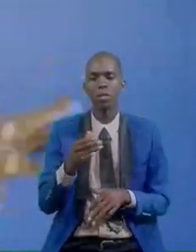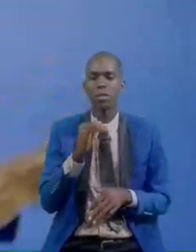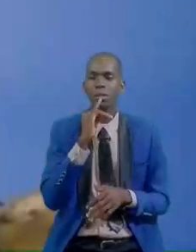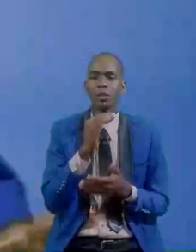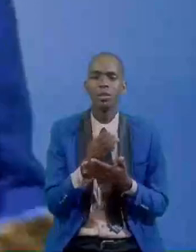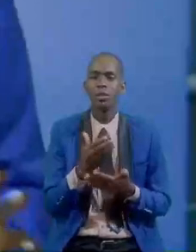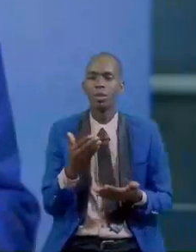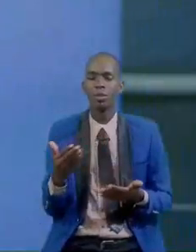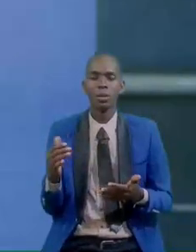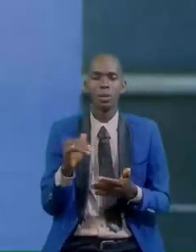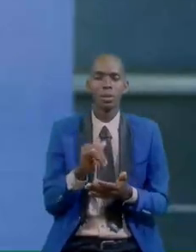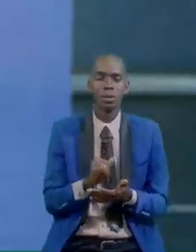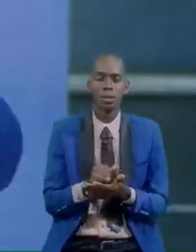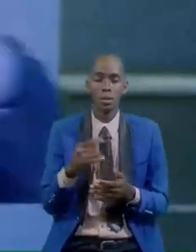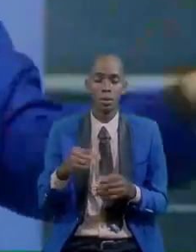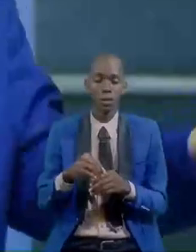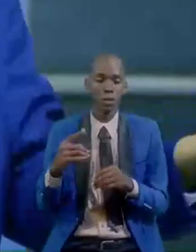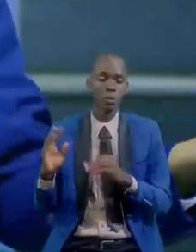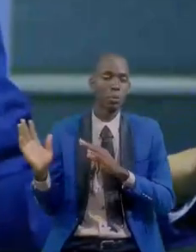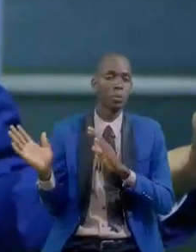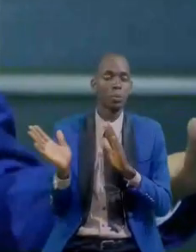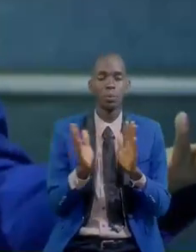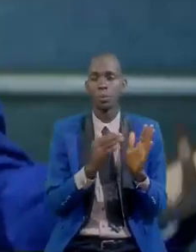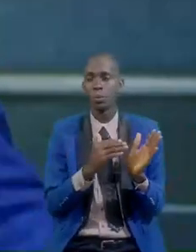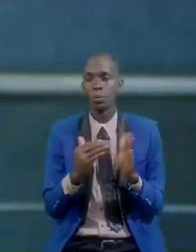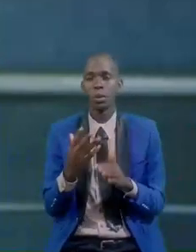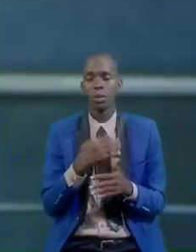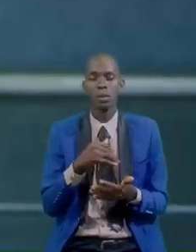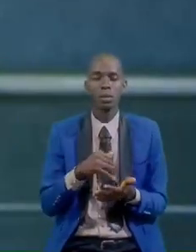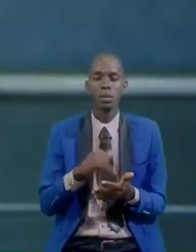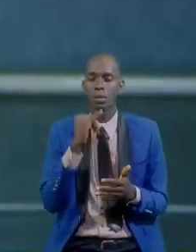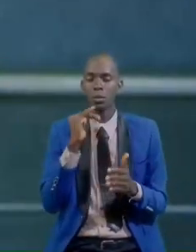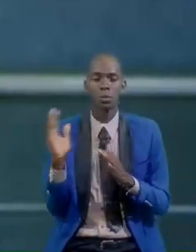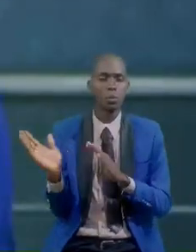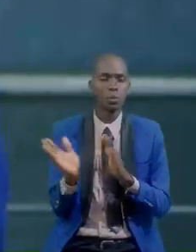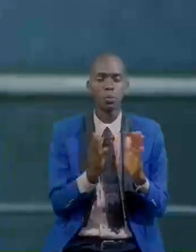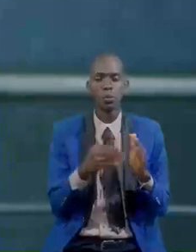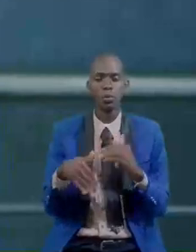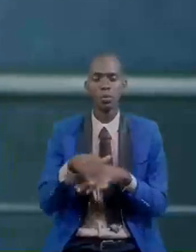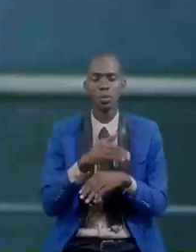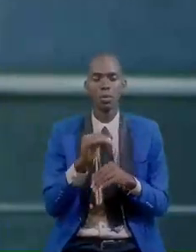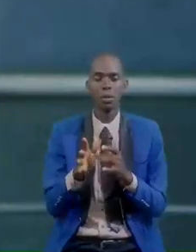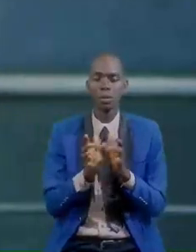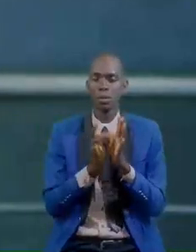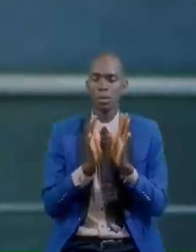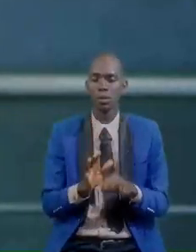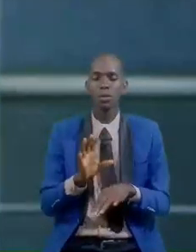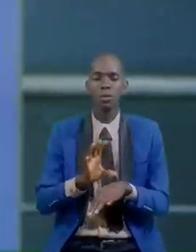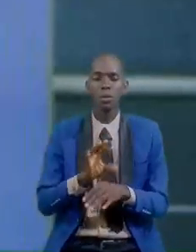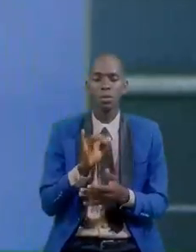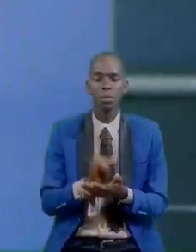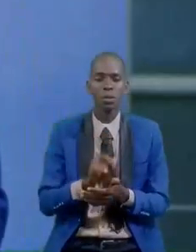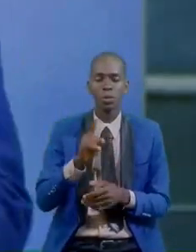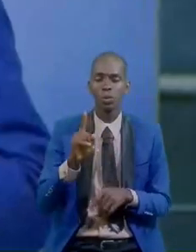quelque chose, quand le vent souffle, et souffle dans les églises chrétiennes, et vous